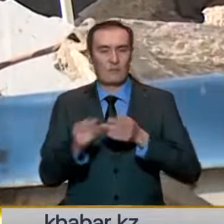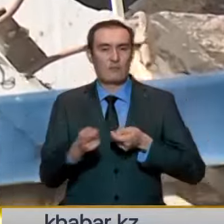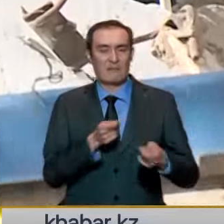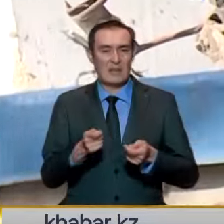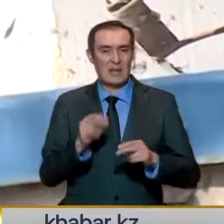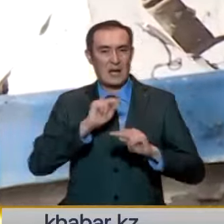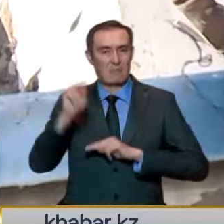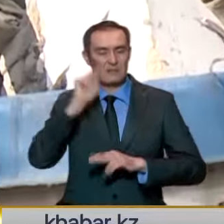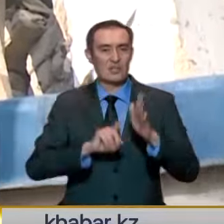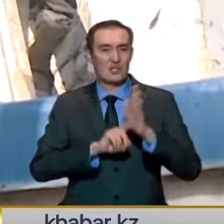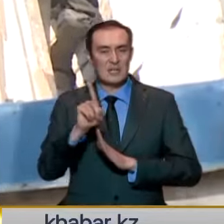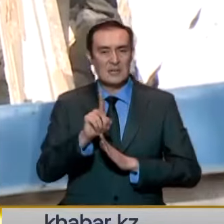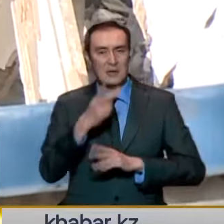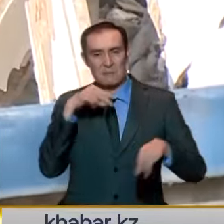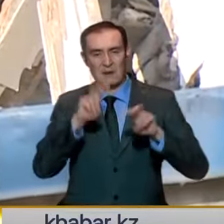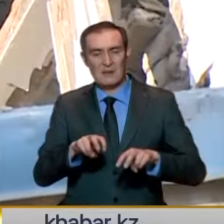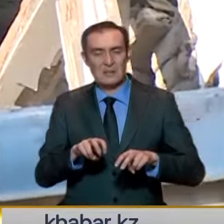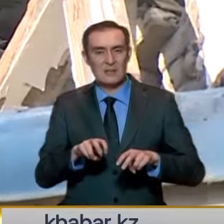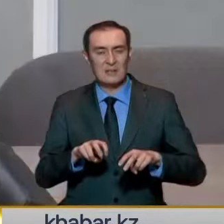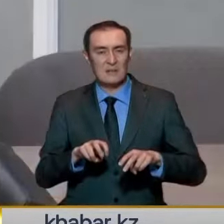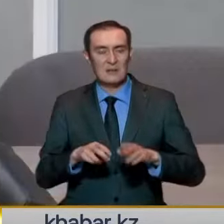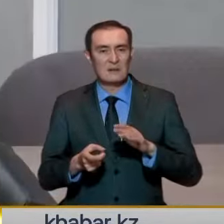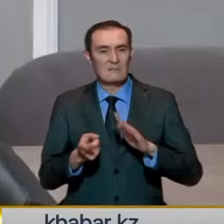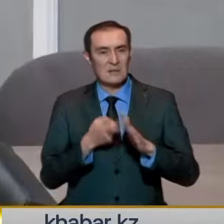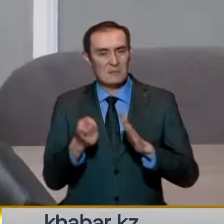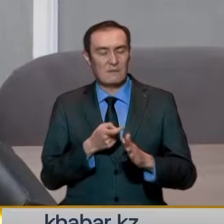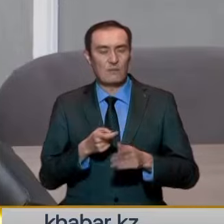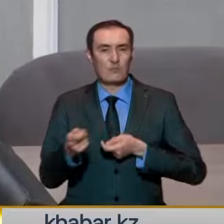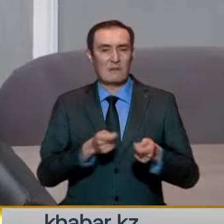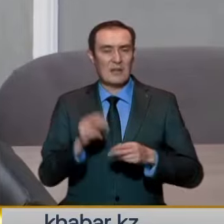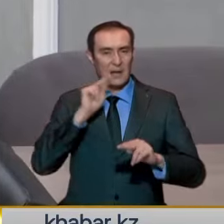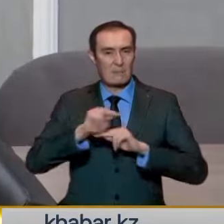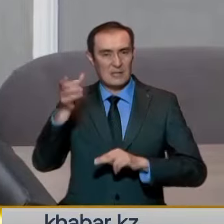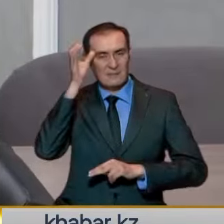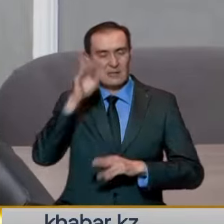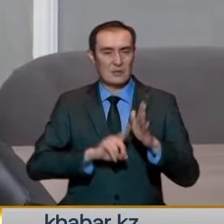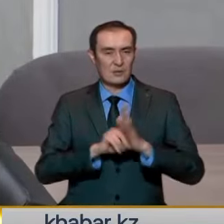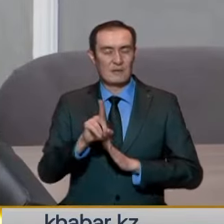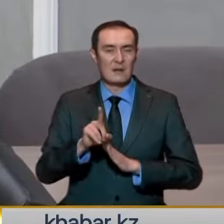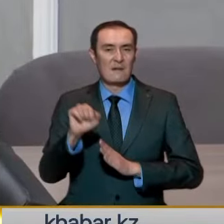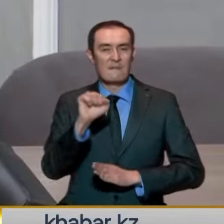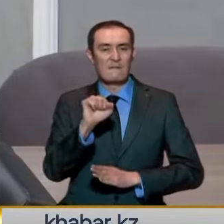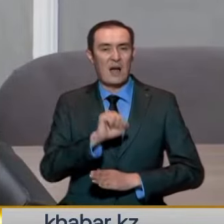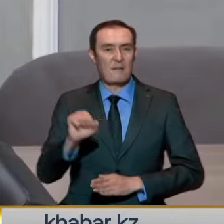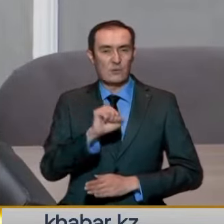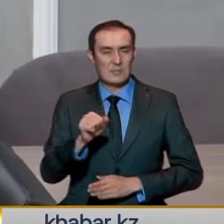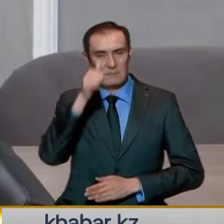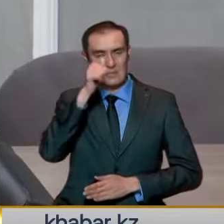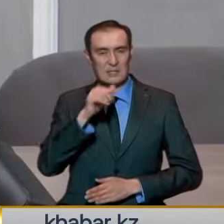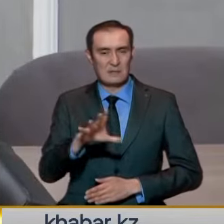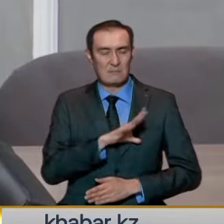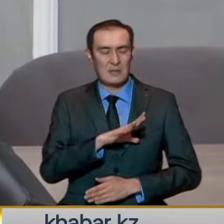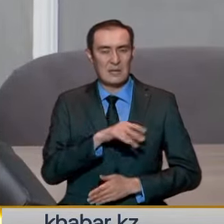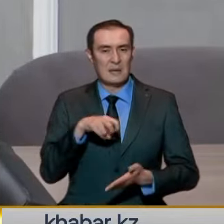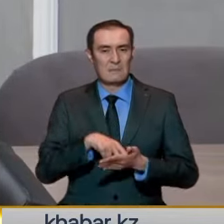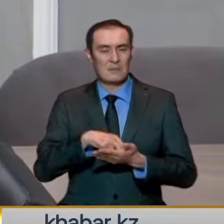управлении образования начались проверки и разбирательства. Именно в адрес управления образования поступило это в августе